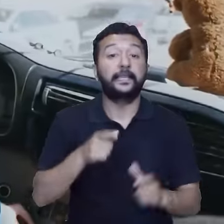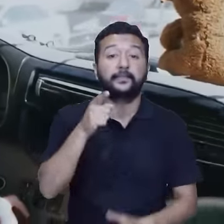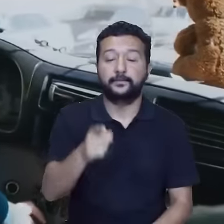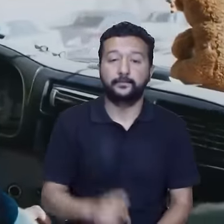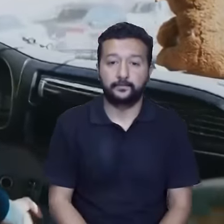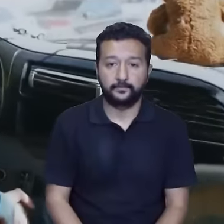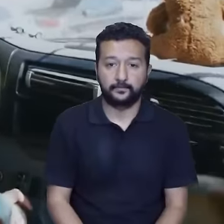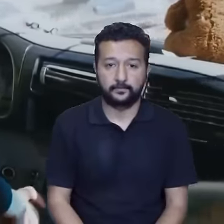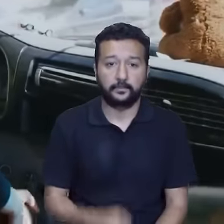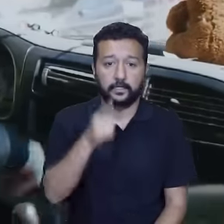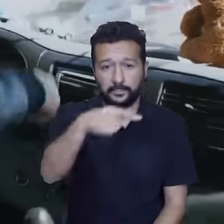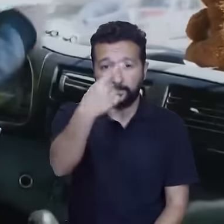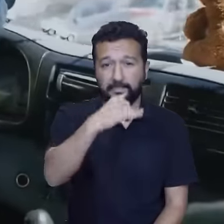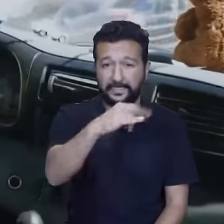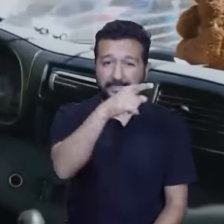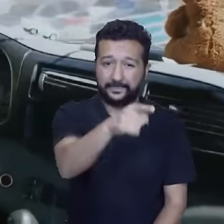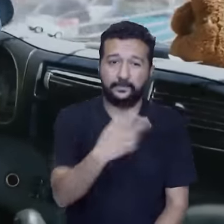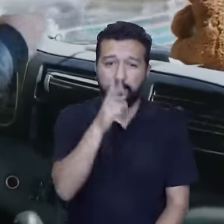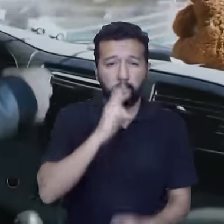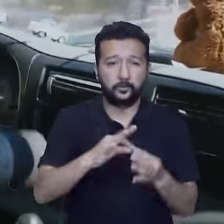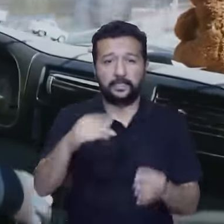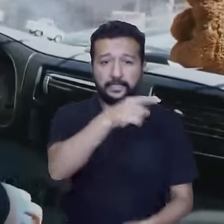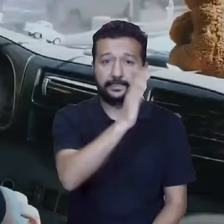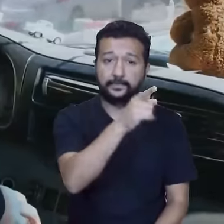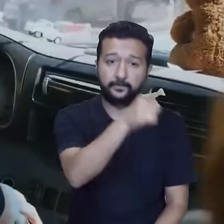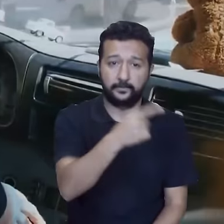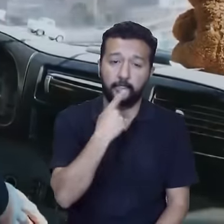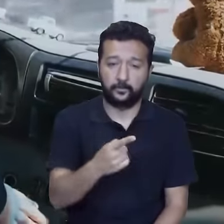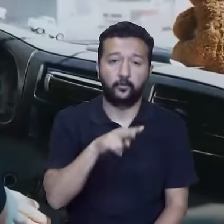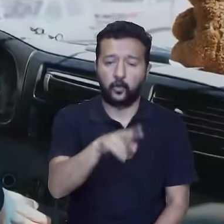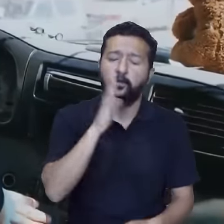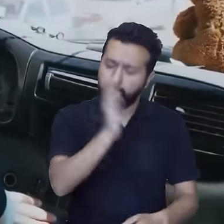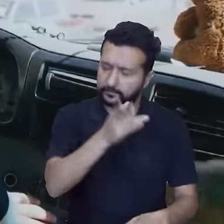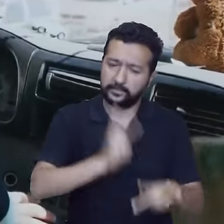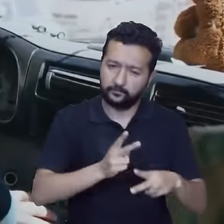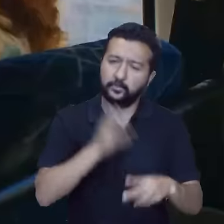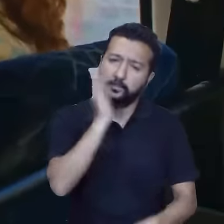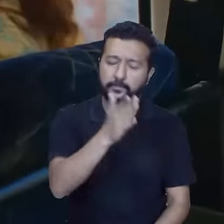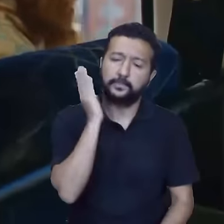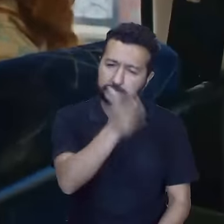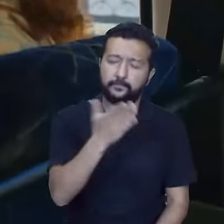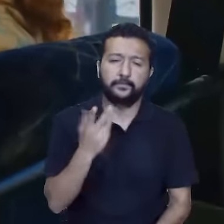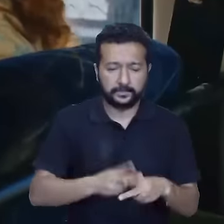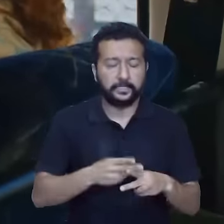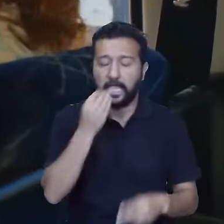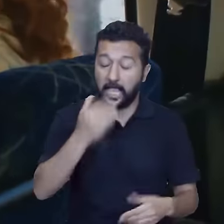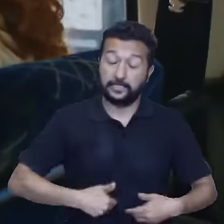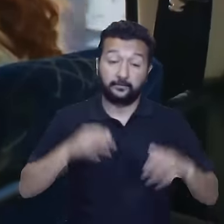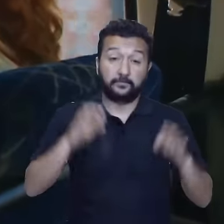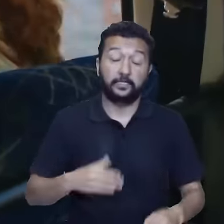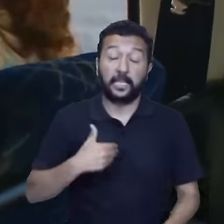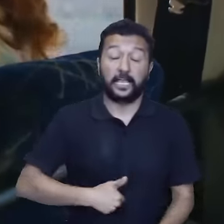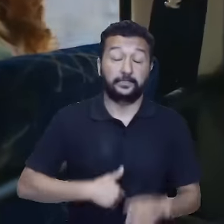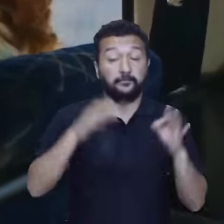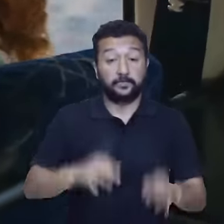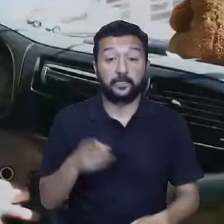neredeydi? Şurada hemen 200 metre falan ilerideydi yolumuzun üstü. Bas o zaman İlyas, bas. Gidelim, birdenbire acıktım da ben.